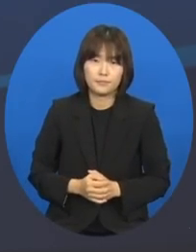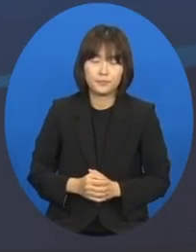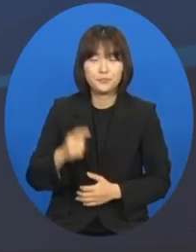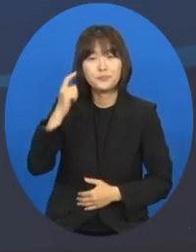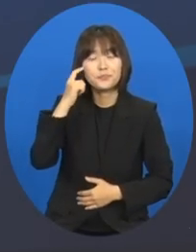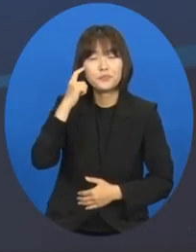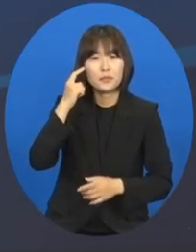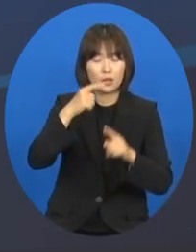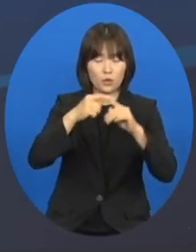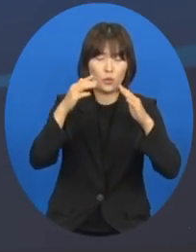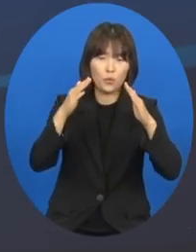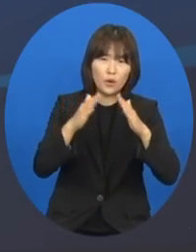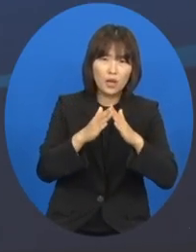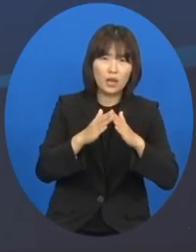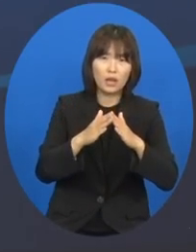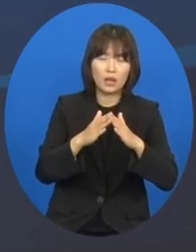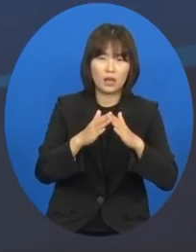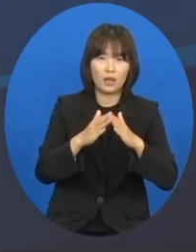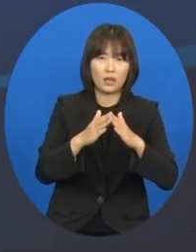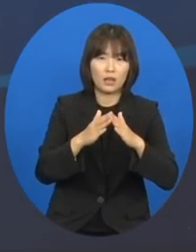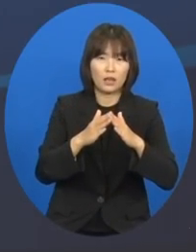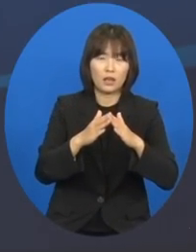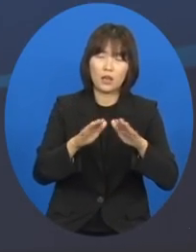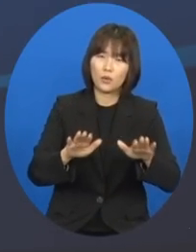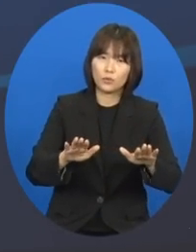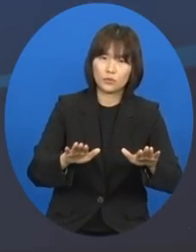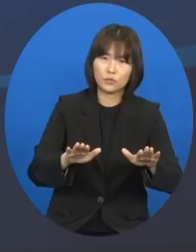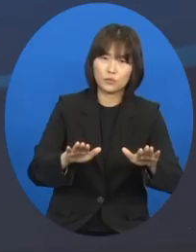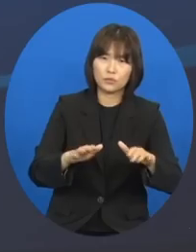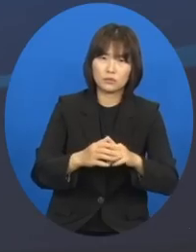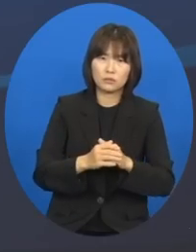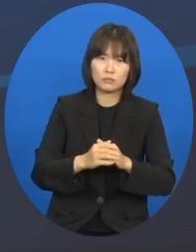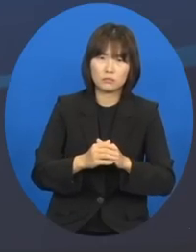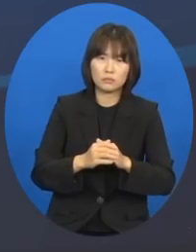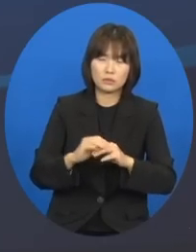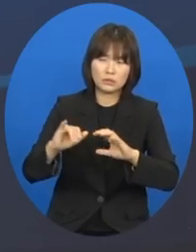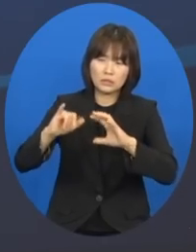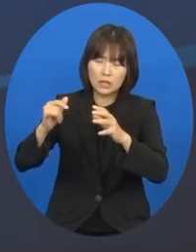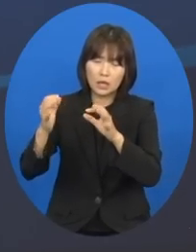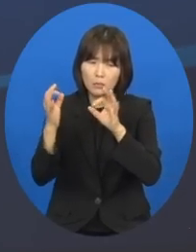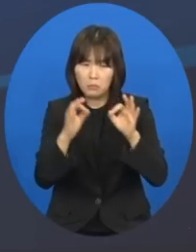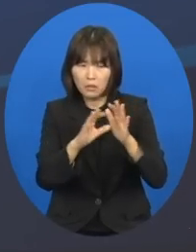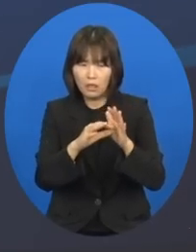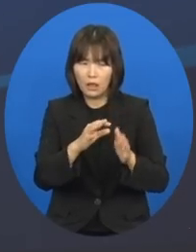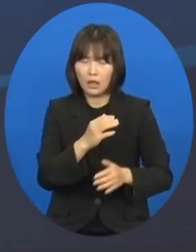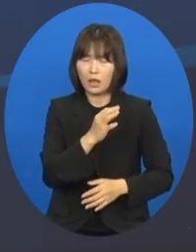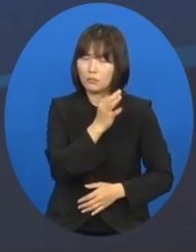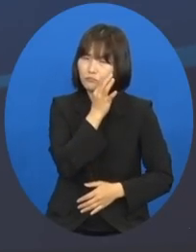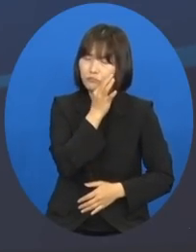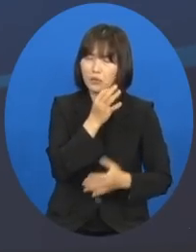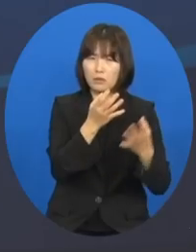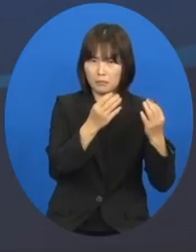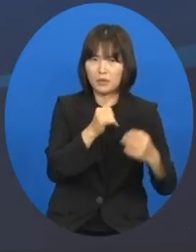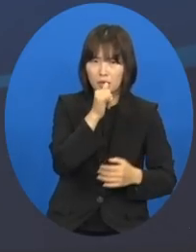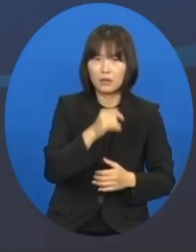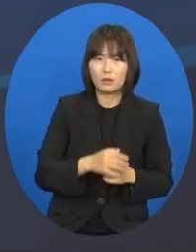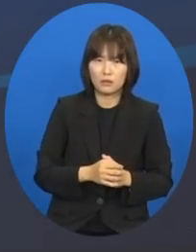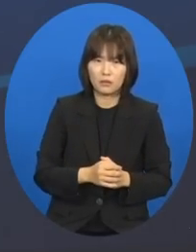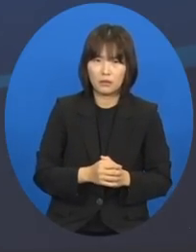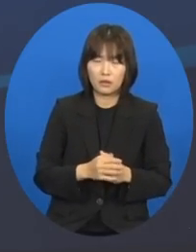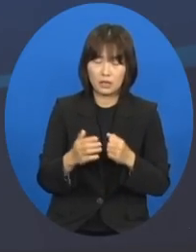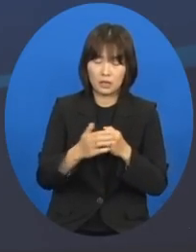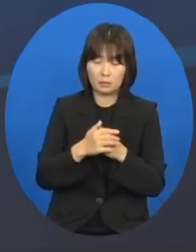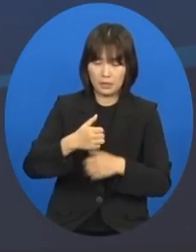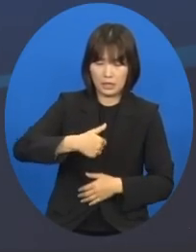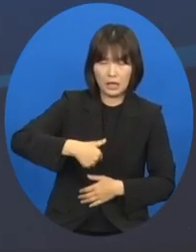교회가 너무나 불합리하고 오늘날 교회가 너무나 세상에 부끄러운 거야 그래서 아들들은 좀이